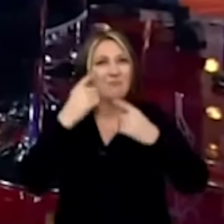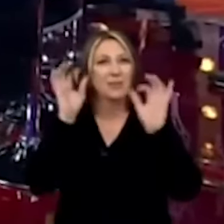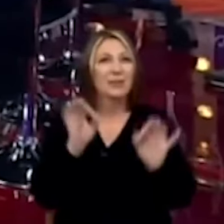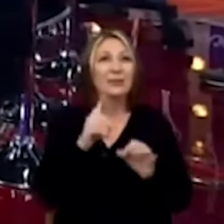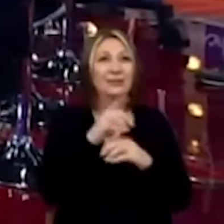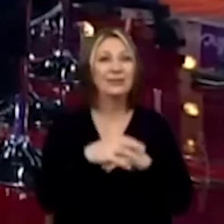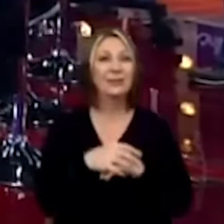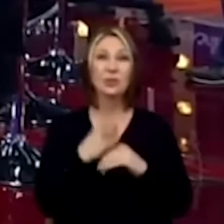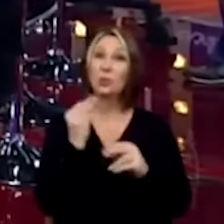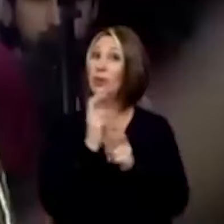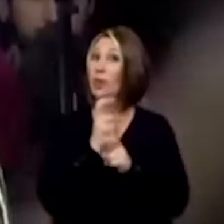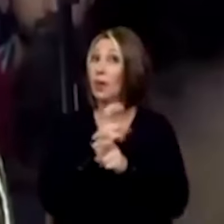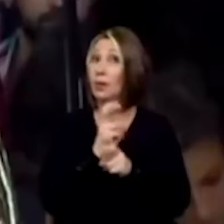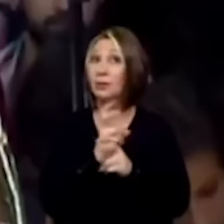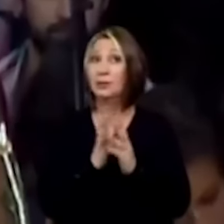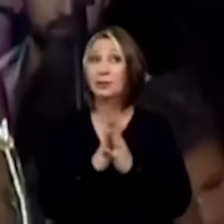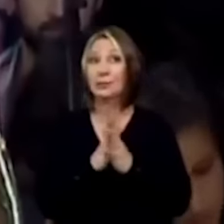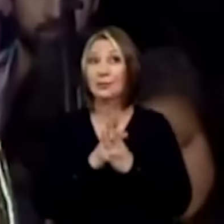dağlarda. Çok tehlikeli.